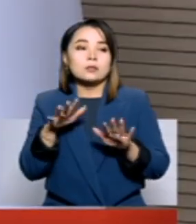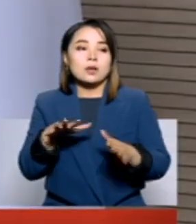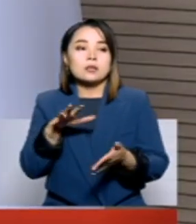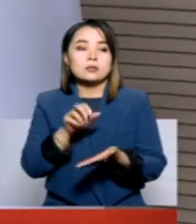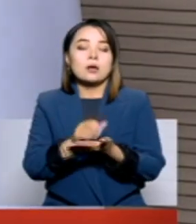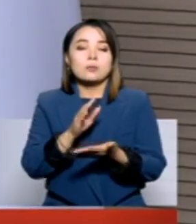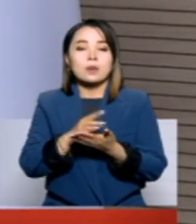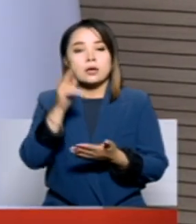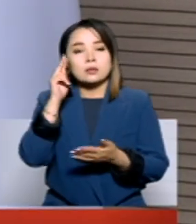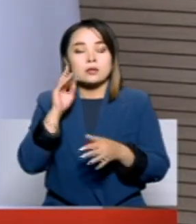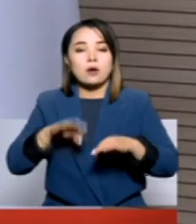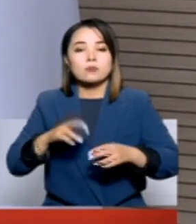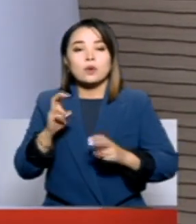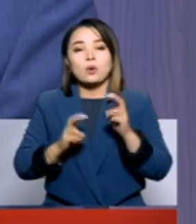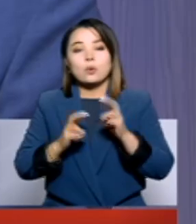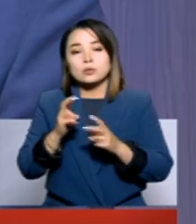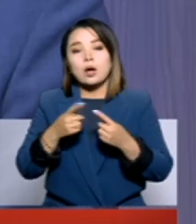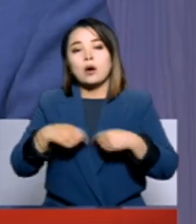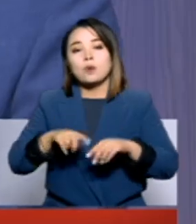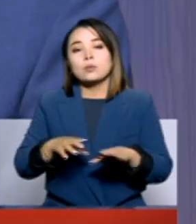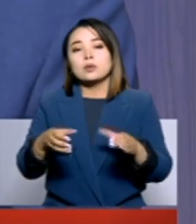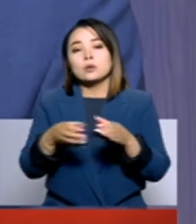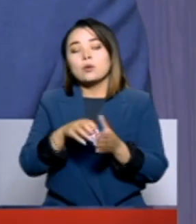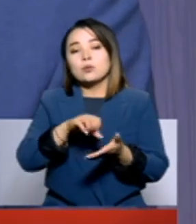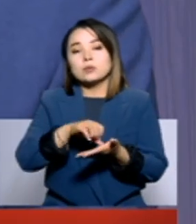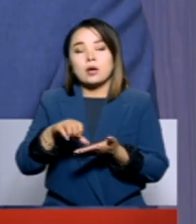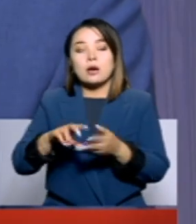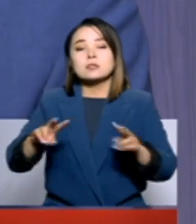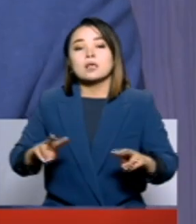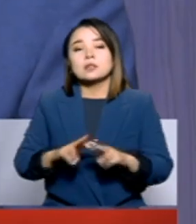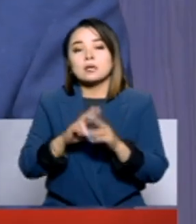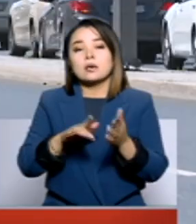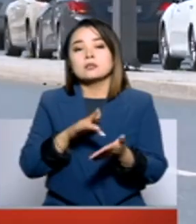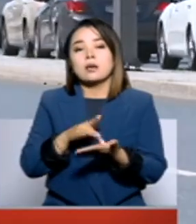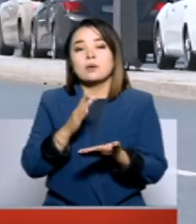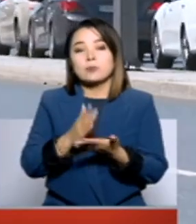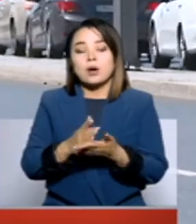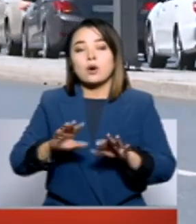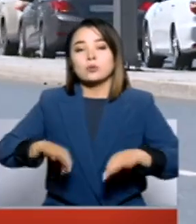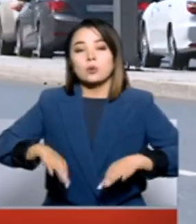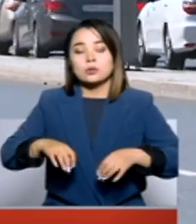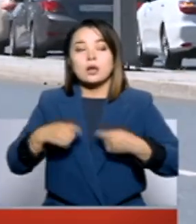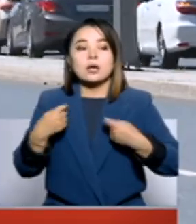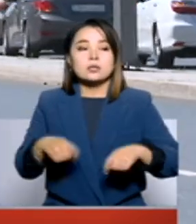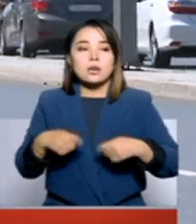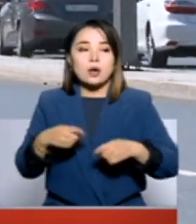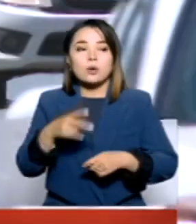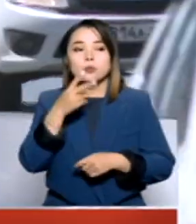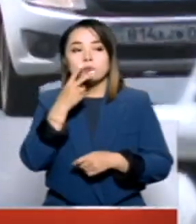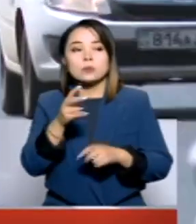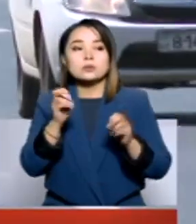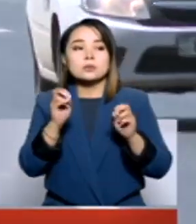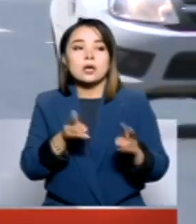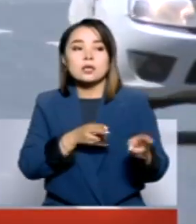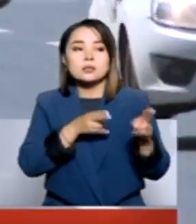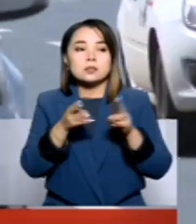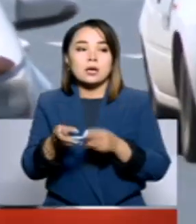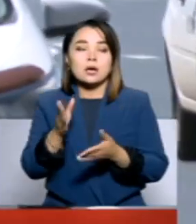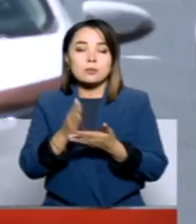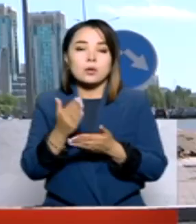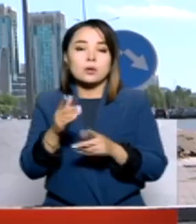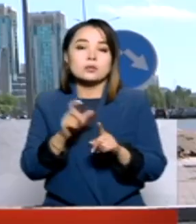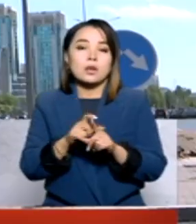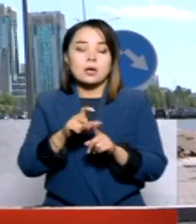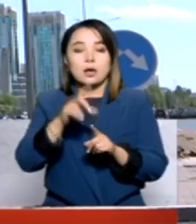тұр. Қытайдағы автоөндірушілер қауымдастығының өкілі де Астанада жүр. Ол еліміздегі көлік нарығының әлеуетін көру үшін арнайы келіпті. Оның